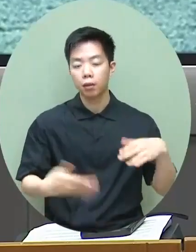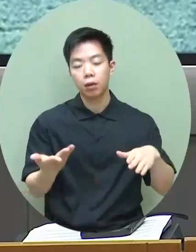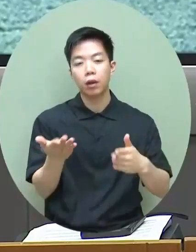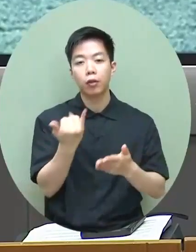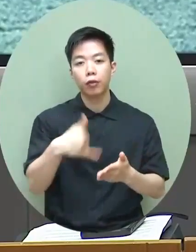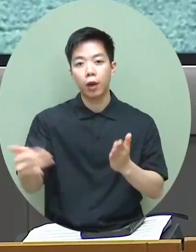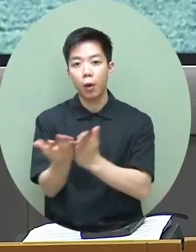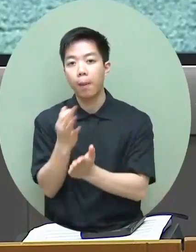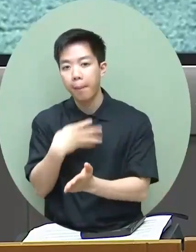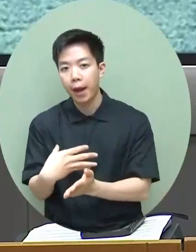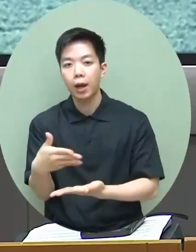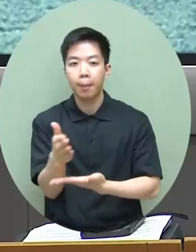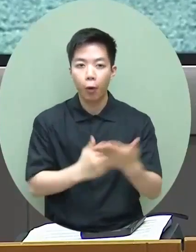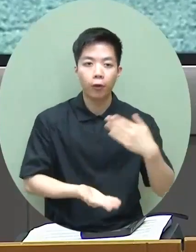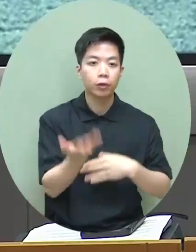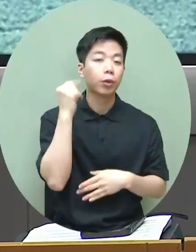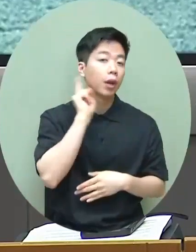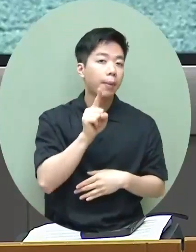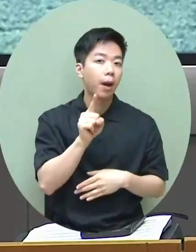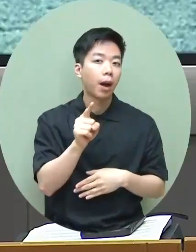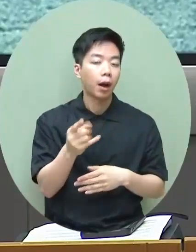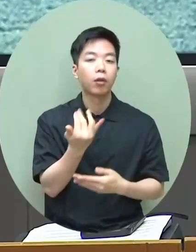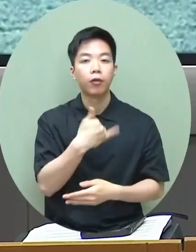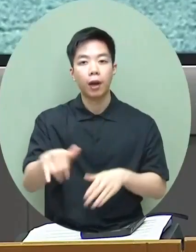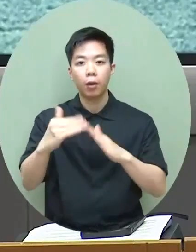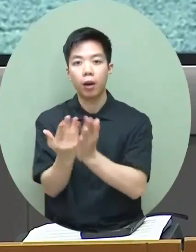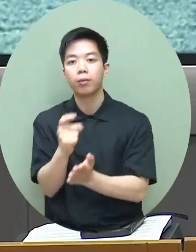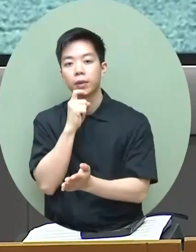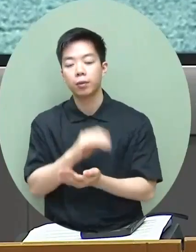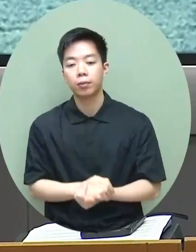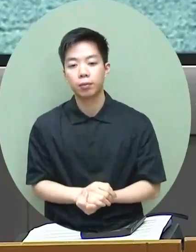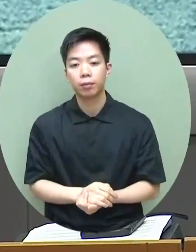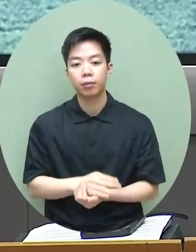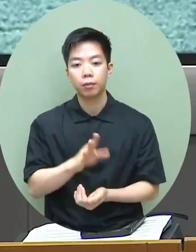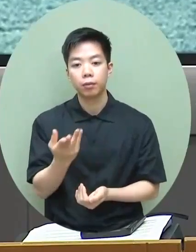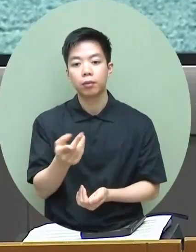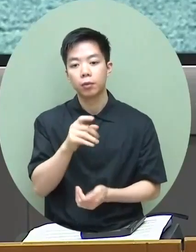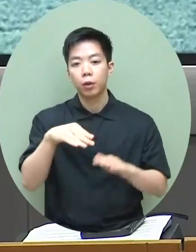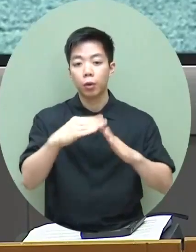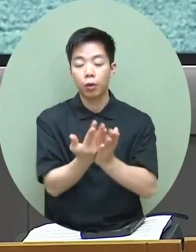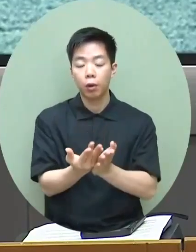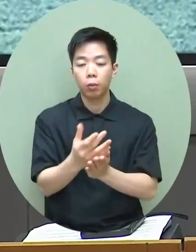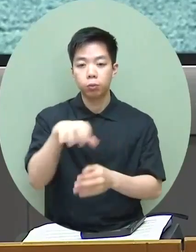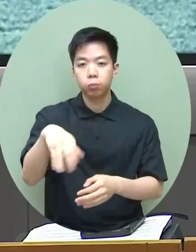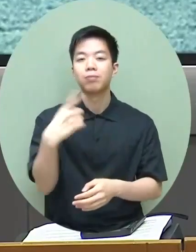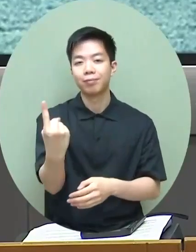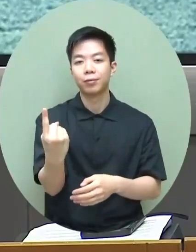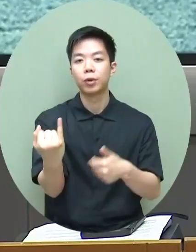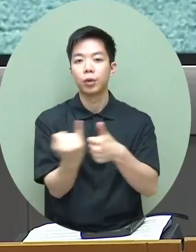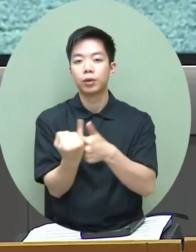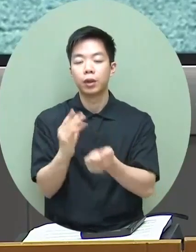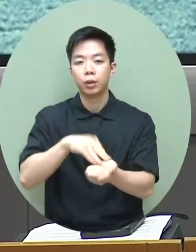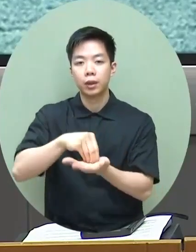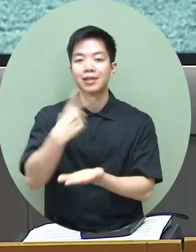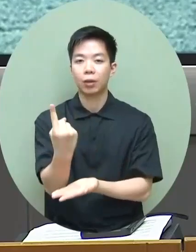是都是一個個案，是那個每一間學校這樣。那就其中有一間呢，就